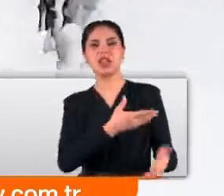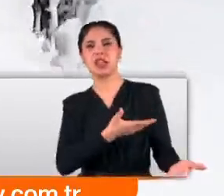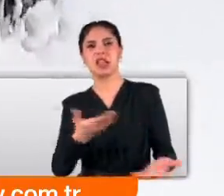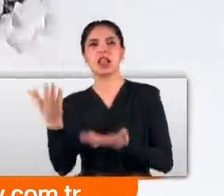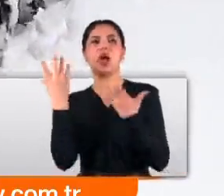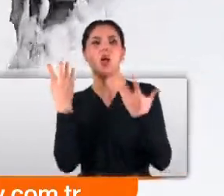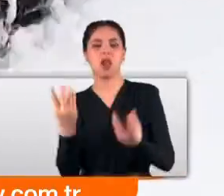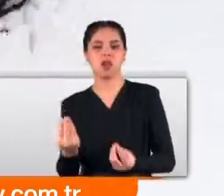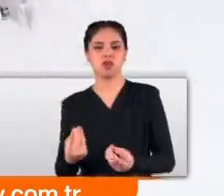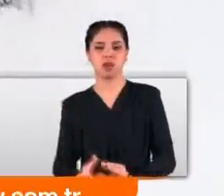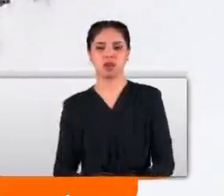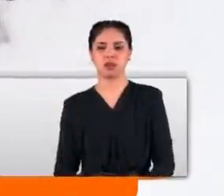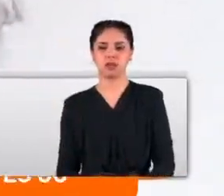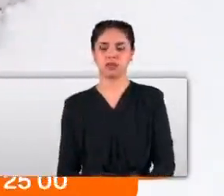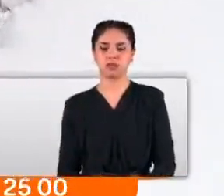yetiştirilecek.